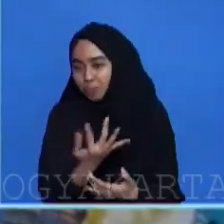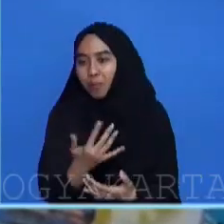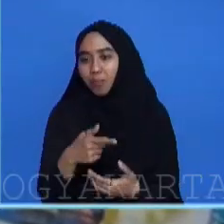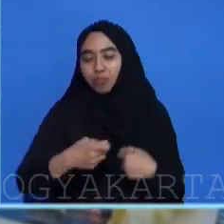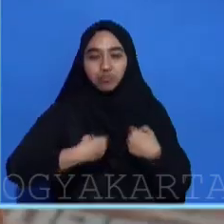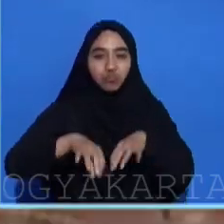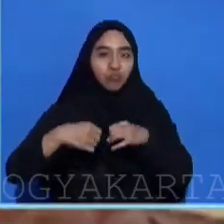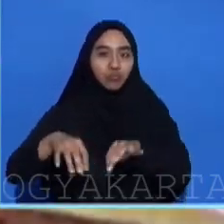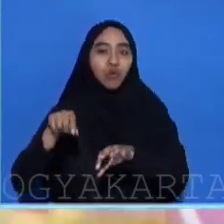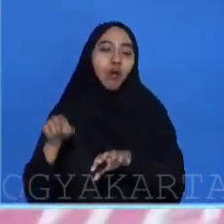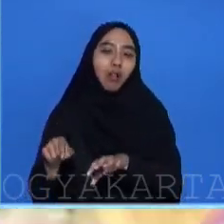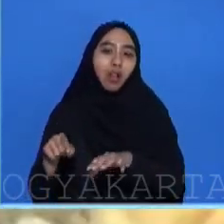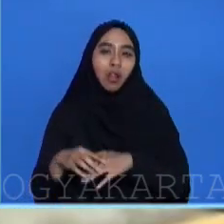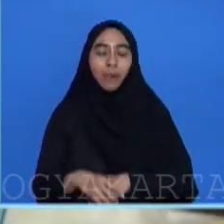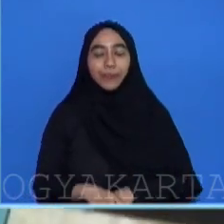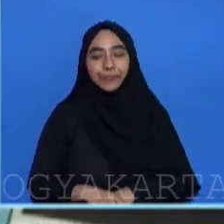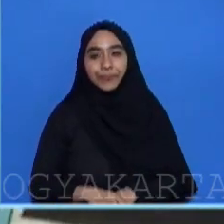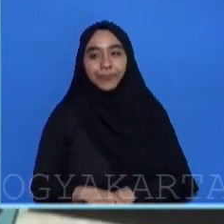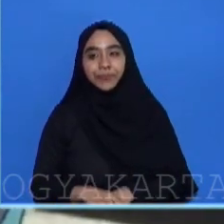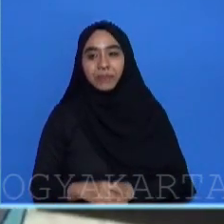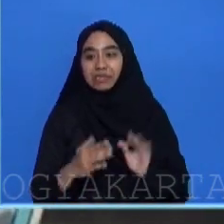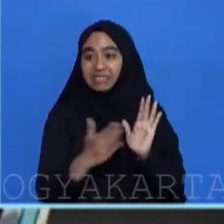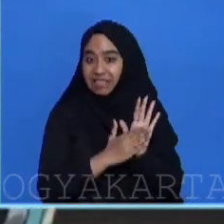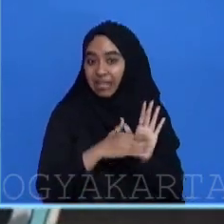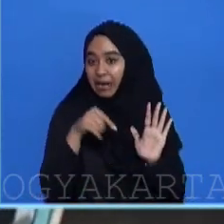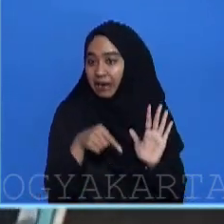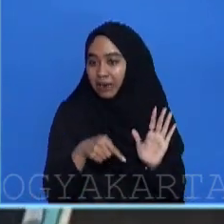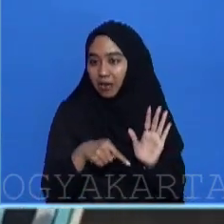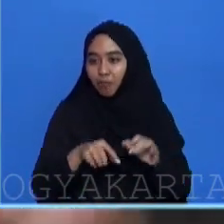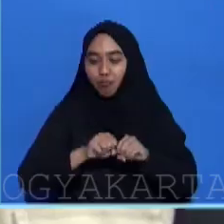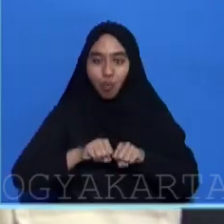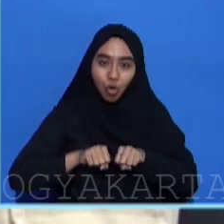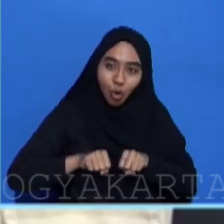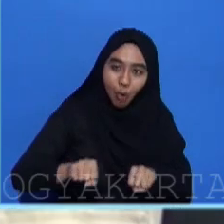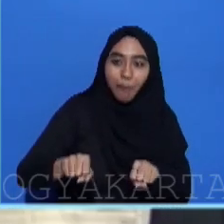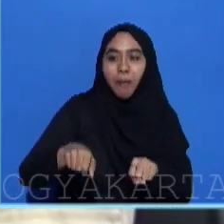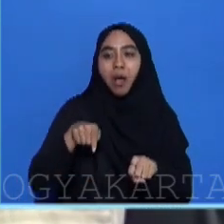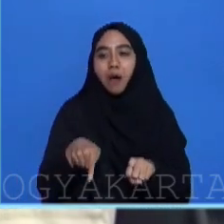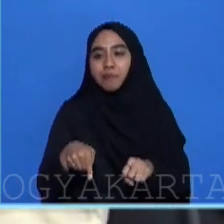lima sebagian diantaranya stiker ditempelkan ke bagian gerobak pedagang